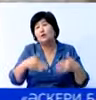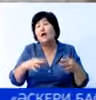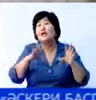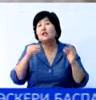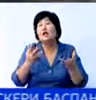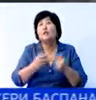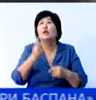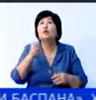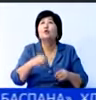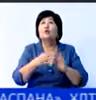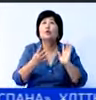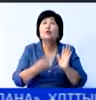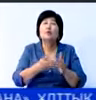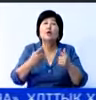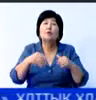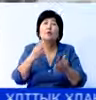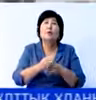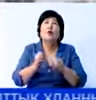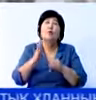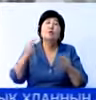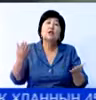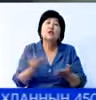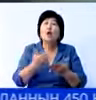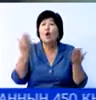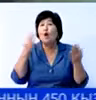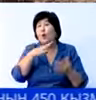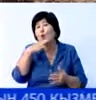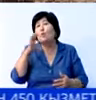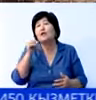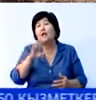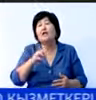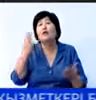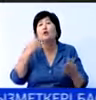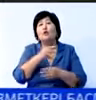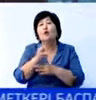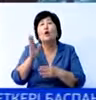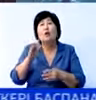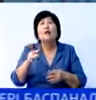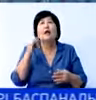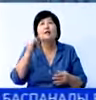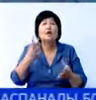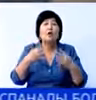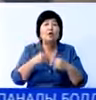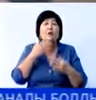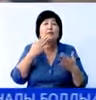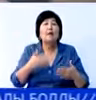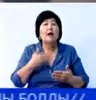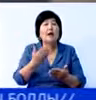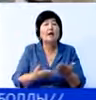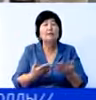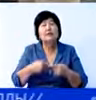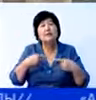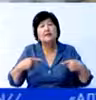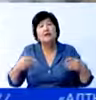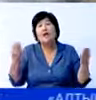Жалпы саны 219 бөлім болатын 14 жаңа көп сериялы фильмдер көрсетіледі. Тарихты отбасымен махаббатты сипаттайтын шытырманға